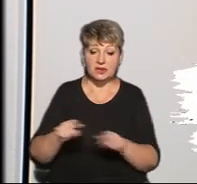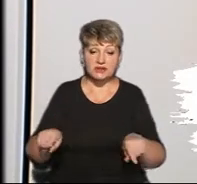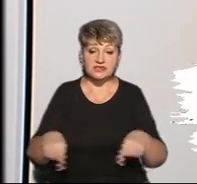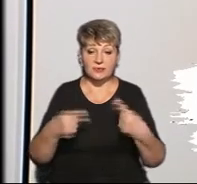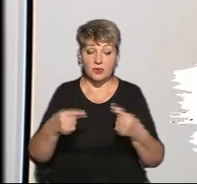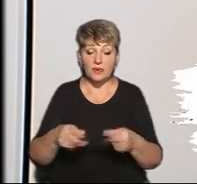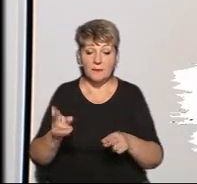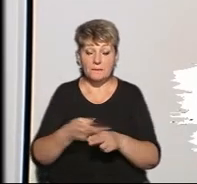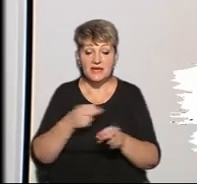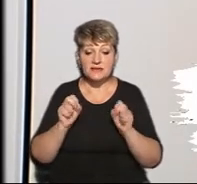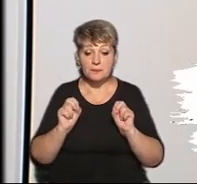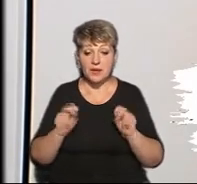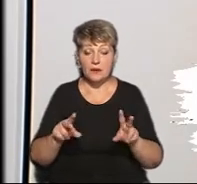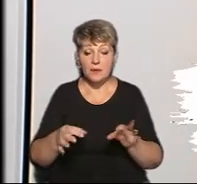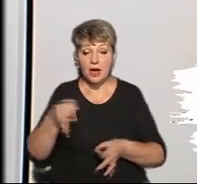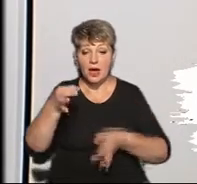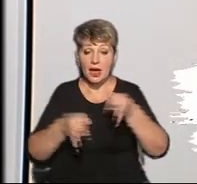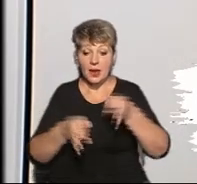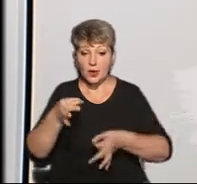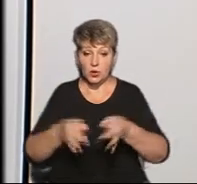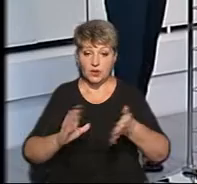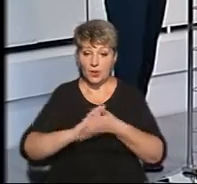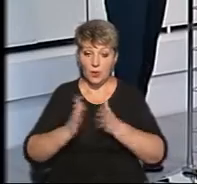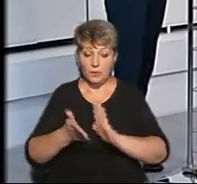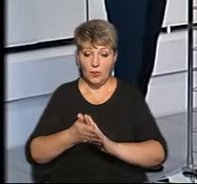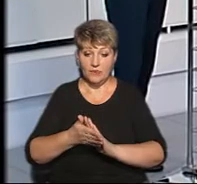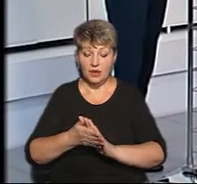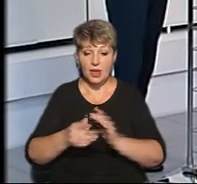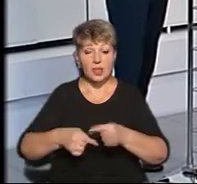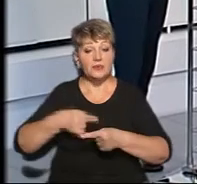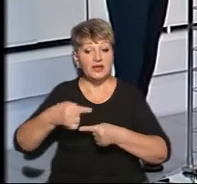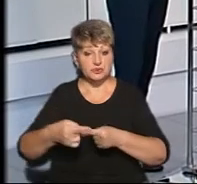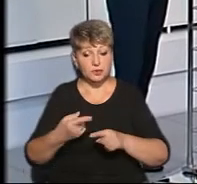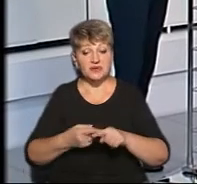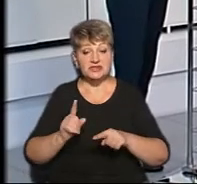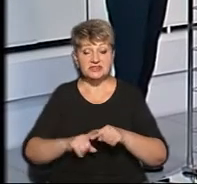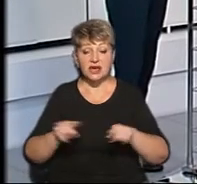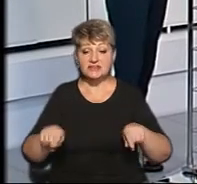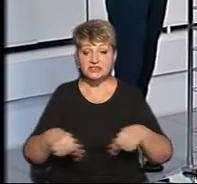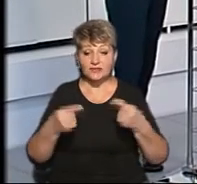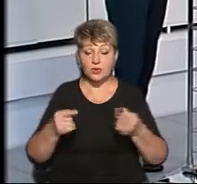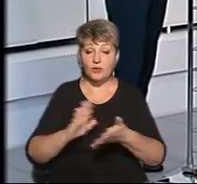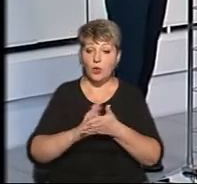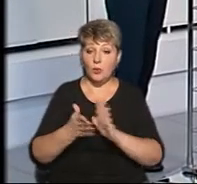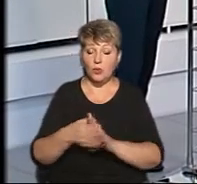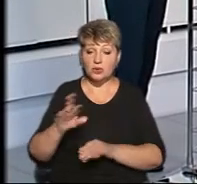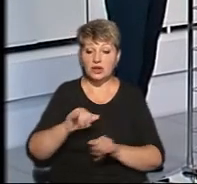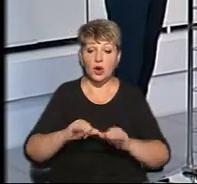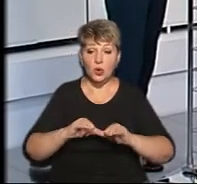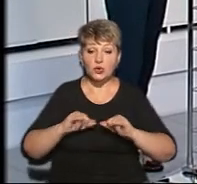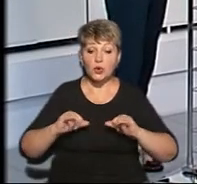створення безпечних екологічних умов. Наступне – це створення умов для